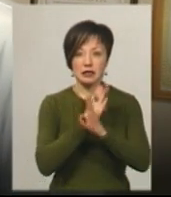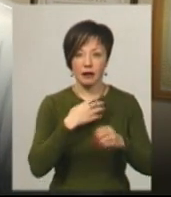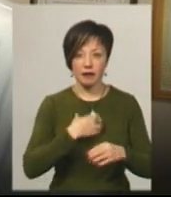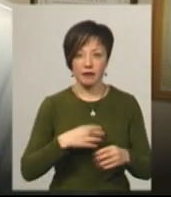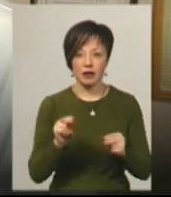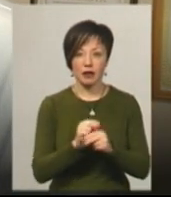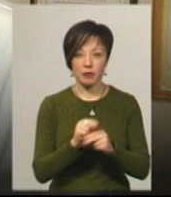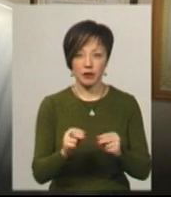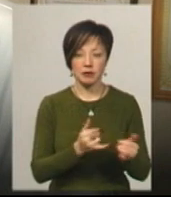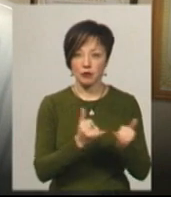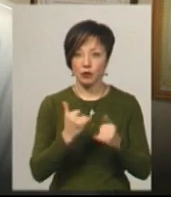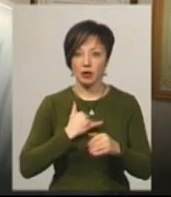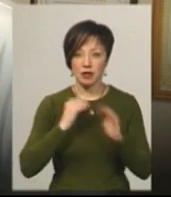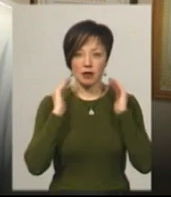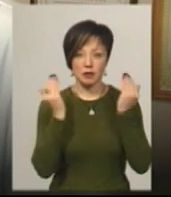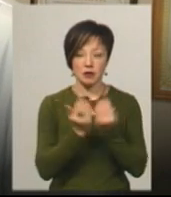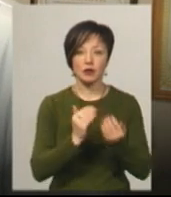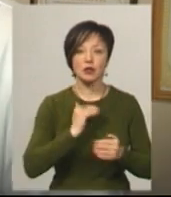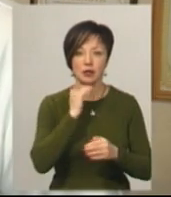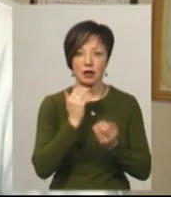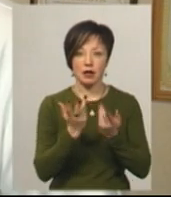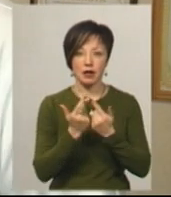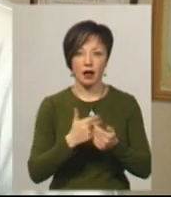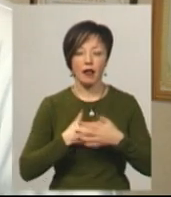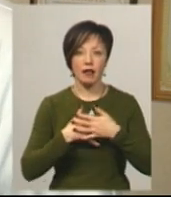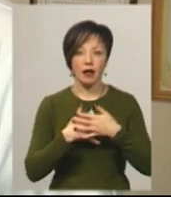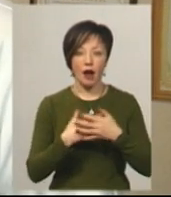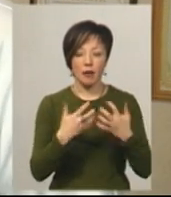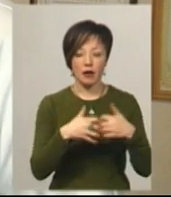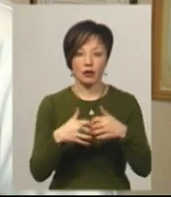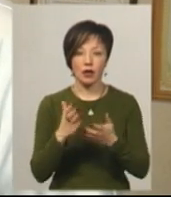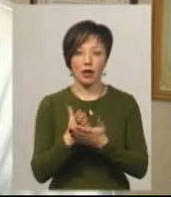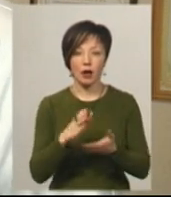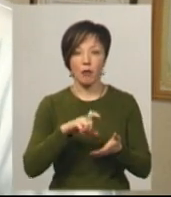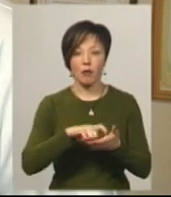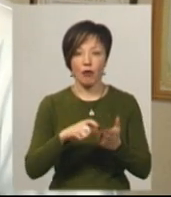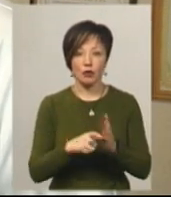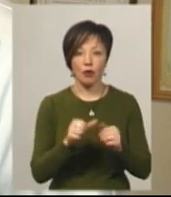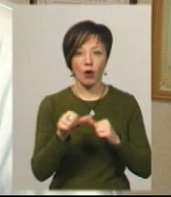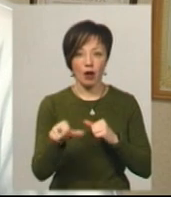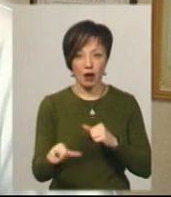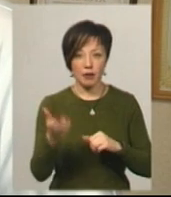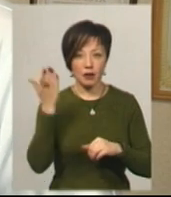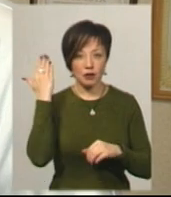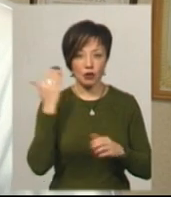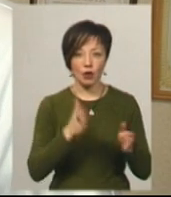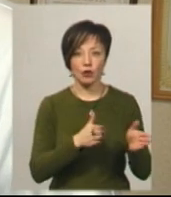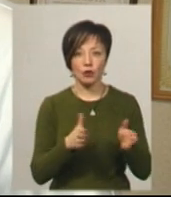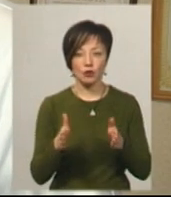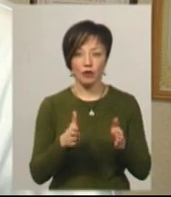абсолютно забезпечені, у нас в реанімації достатня кількість дихальної апаратури. У нас є бокс окремий, в якому ми колись готувалися